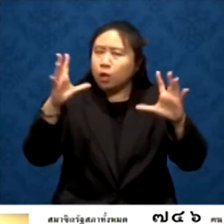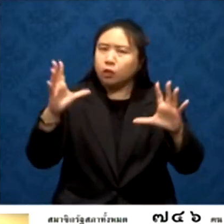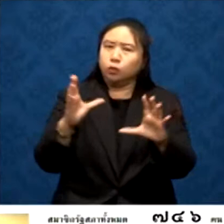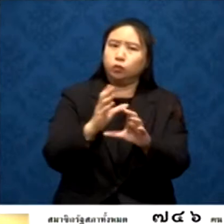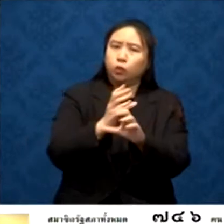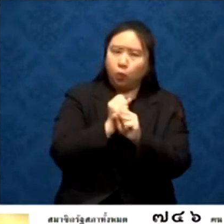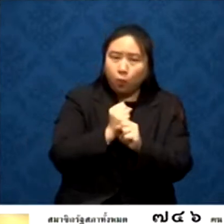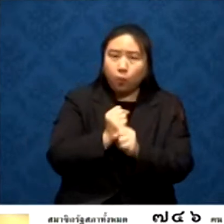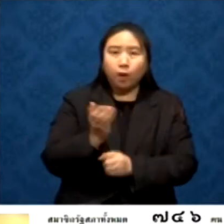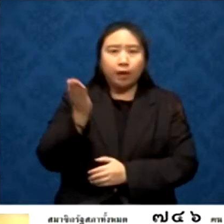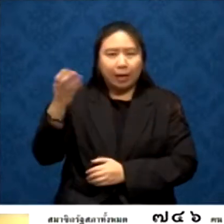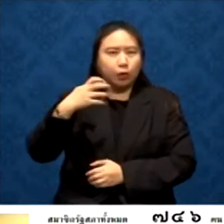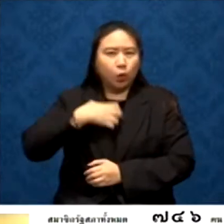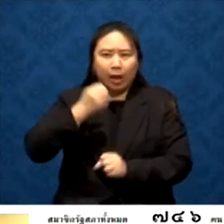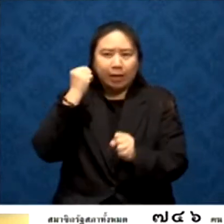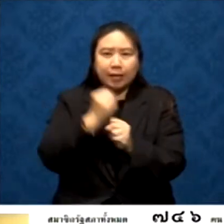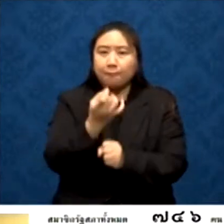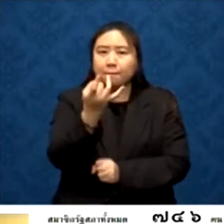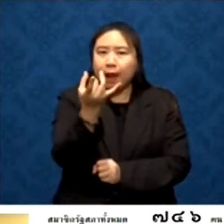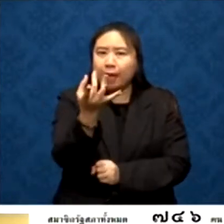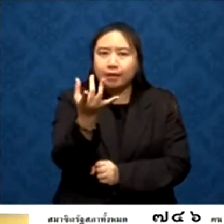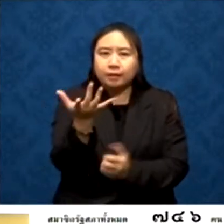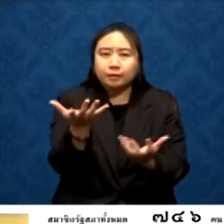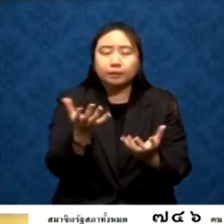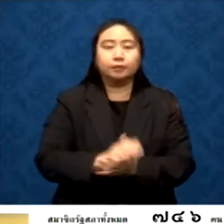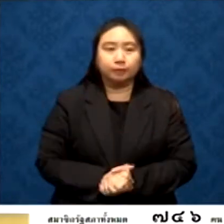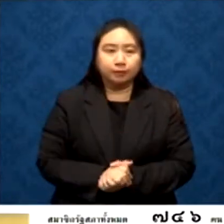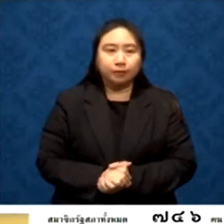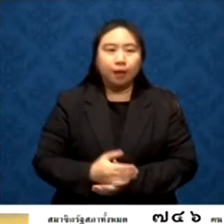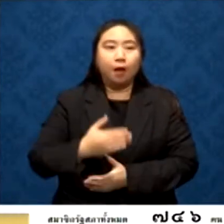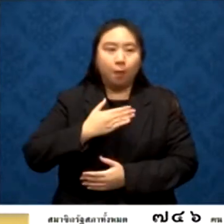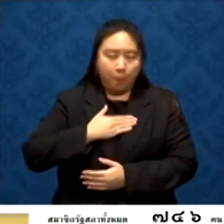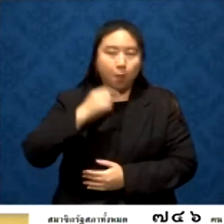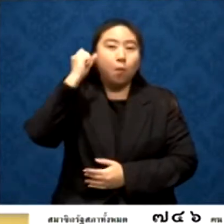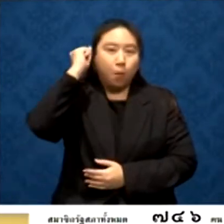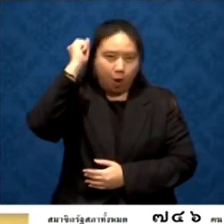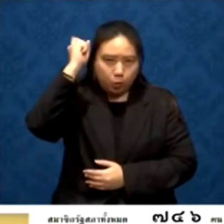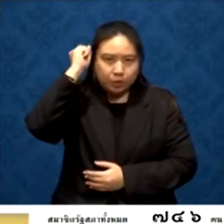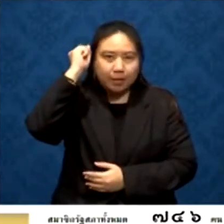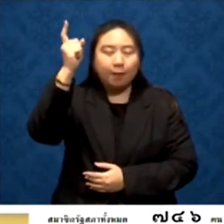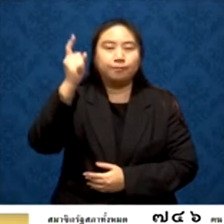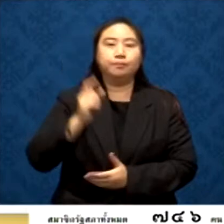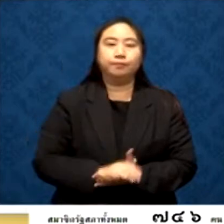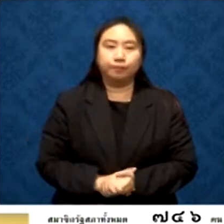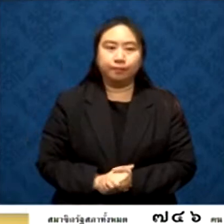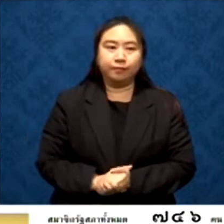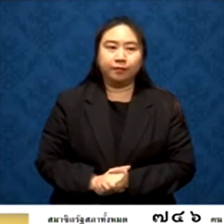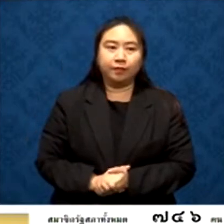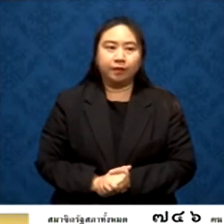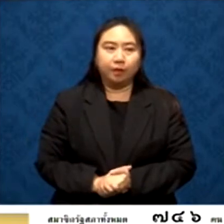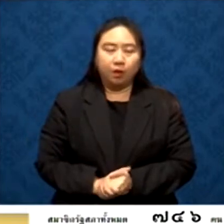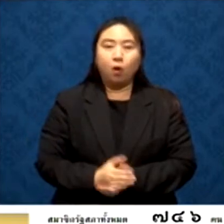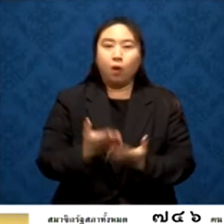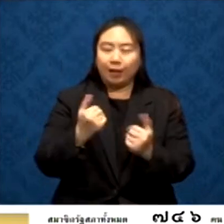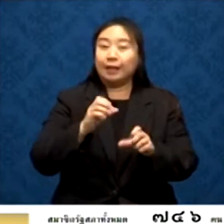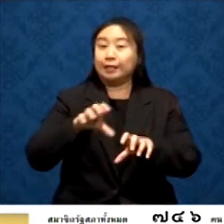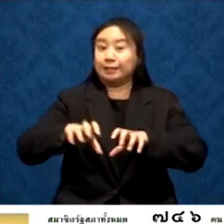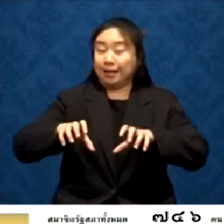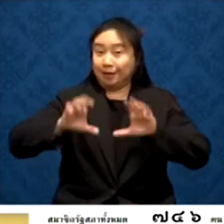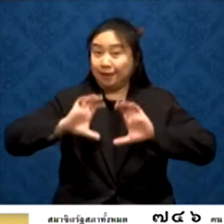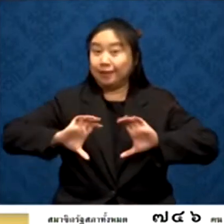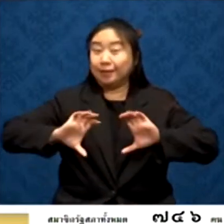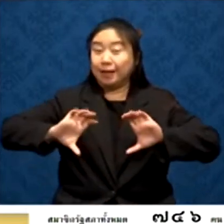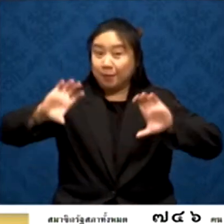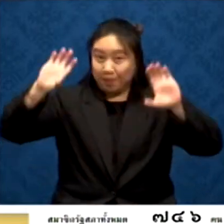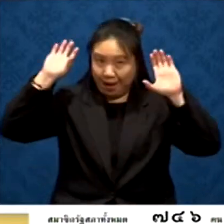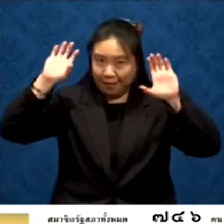ต้องการทำอะไรกันแน่ผมเข้าใจดีครับท่านประธานครับว่าการตั้งรัฐบาลของท่าน